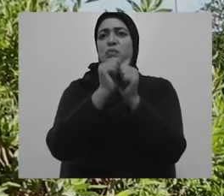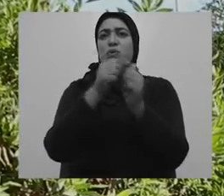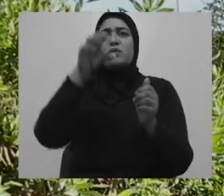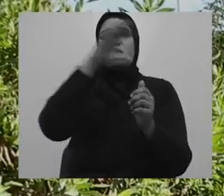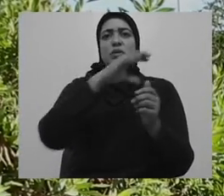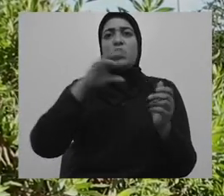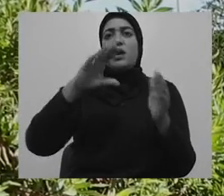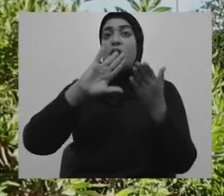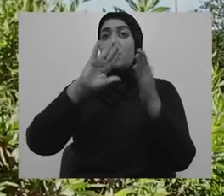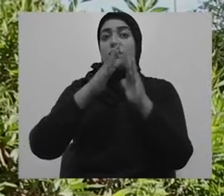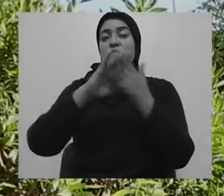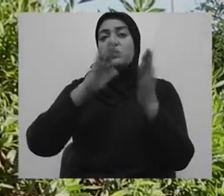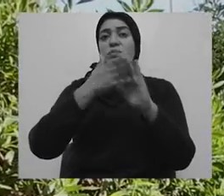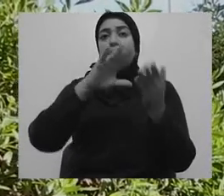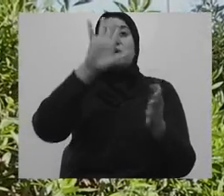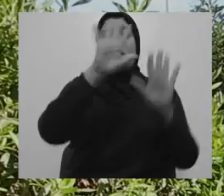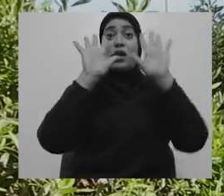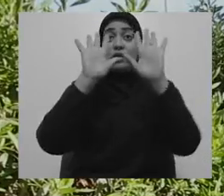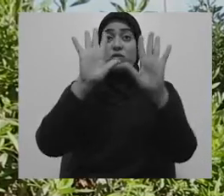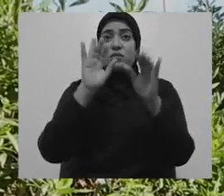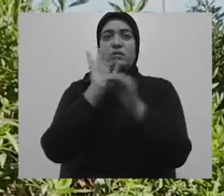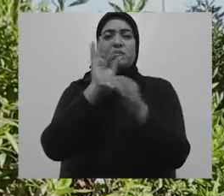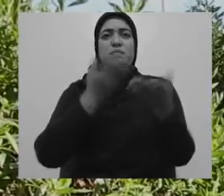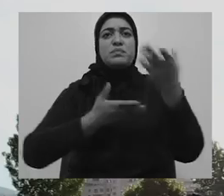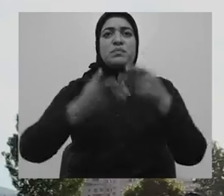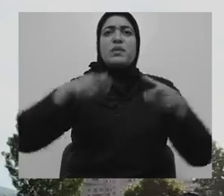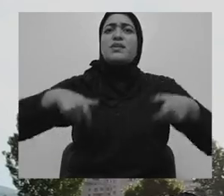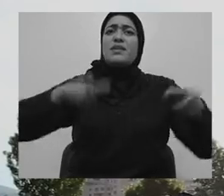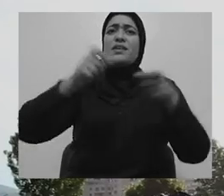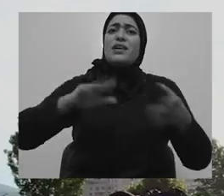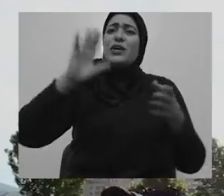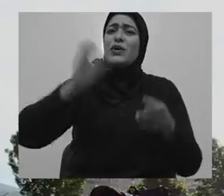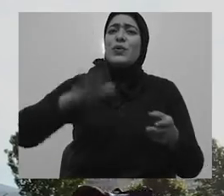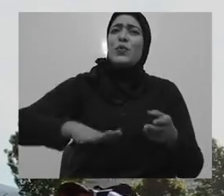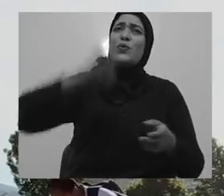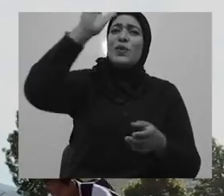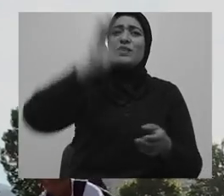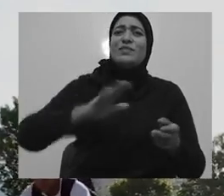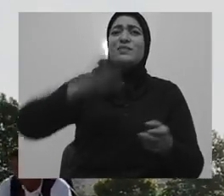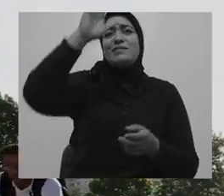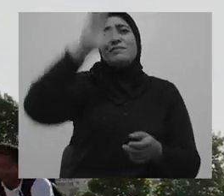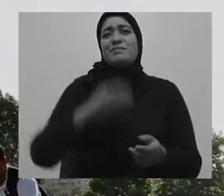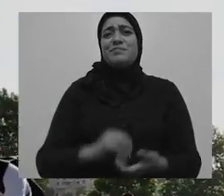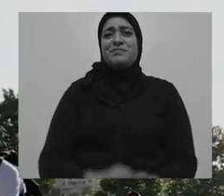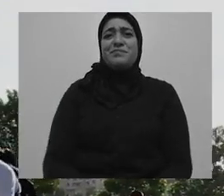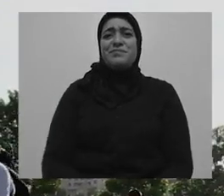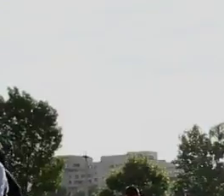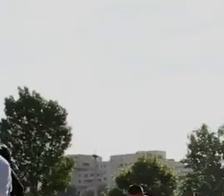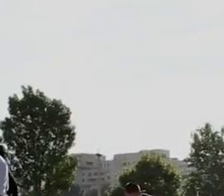et Achour Boubni, qui sont dans mon club sportif. Donc, on joue ensemble le